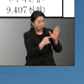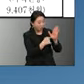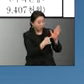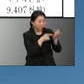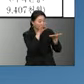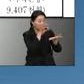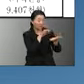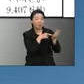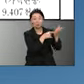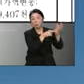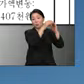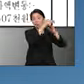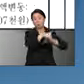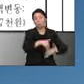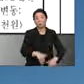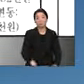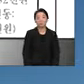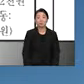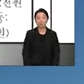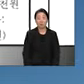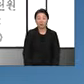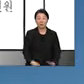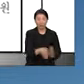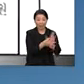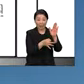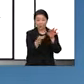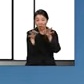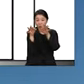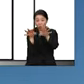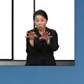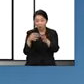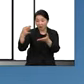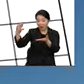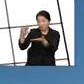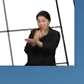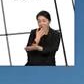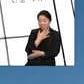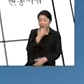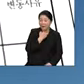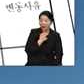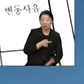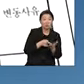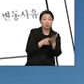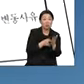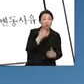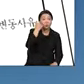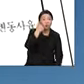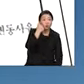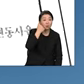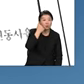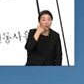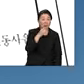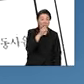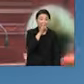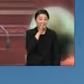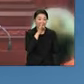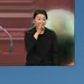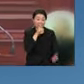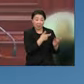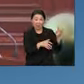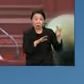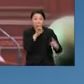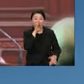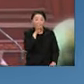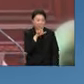재산 신고 내용입니다 가상자산 투자로 이런 수익률을 기록했다고 신고한 공직자는 강원도 김홍수